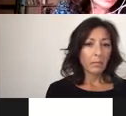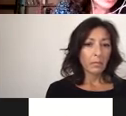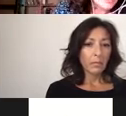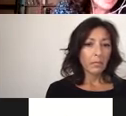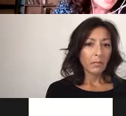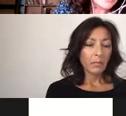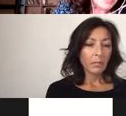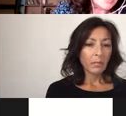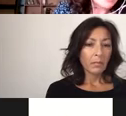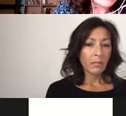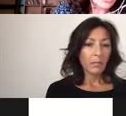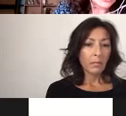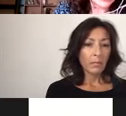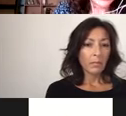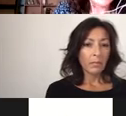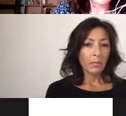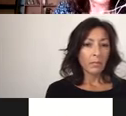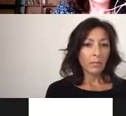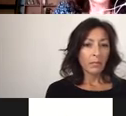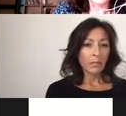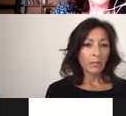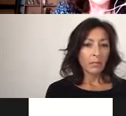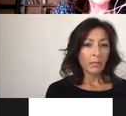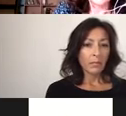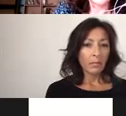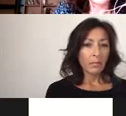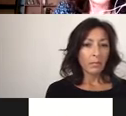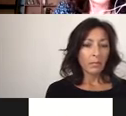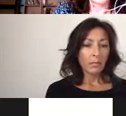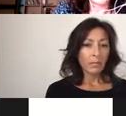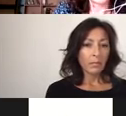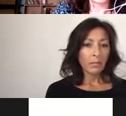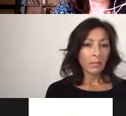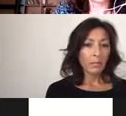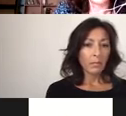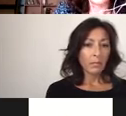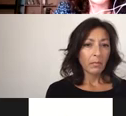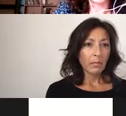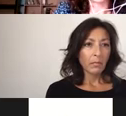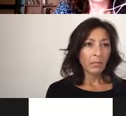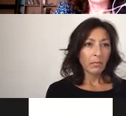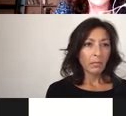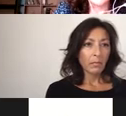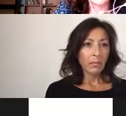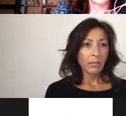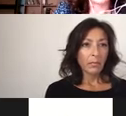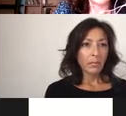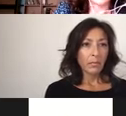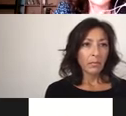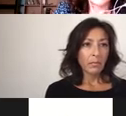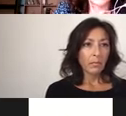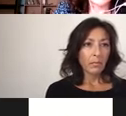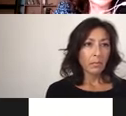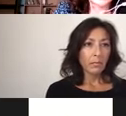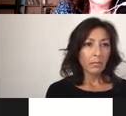rispetto eh al modo in cui vengono ricercate le fonti e alla possibilità di sviluppare una